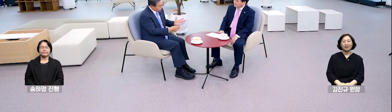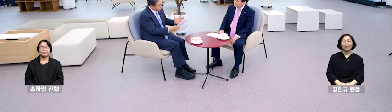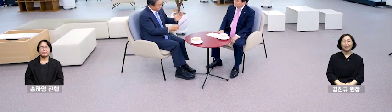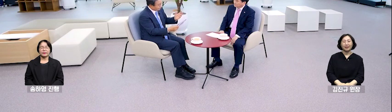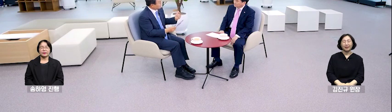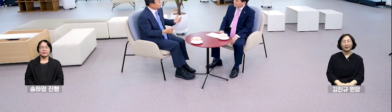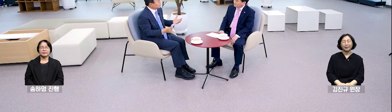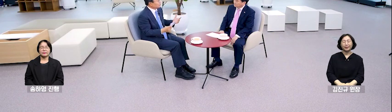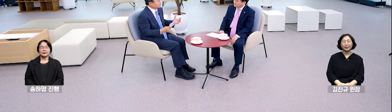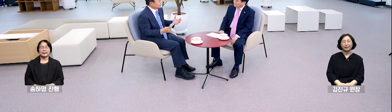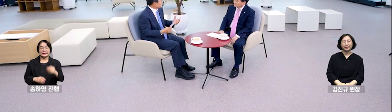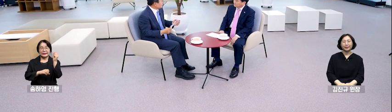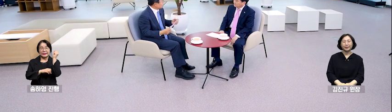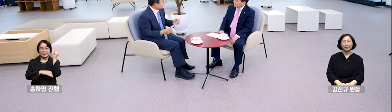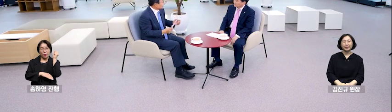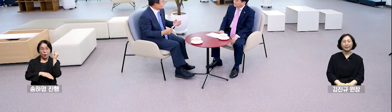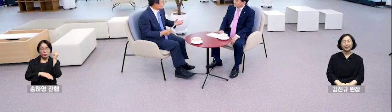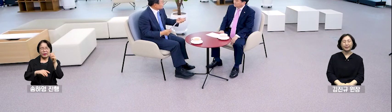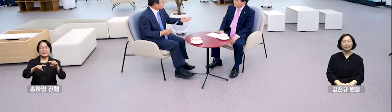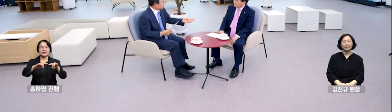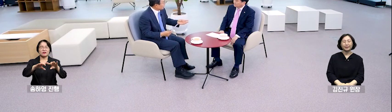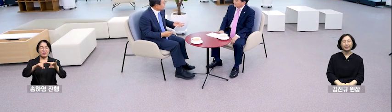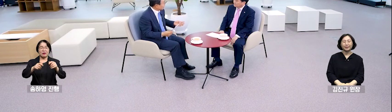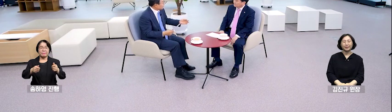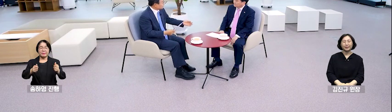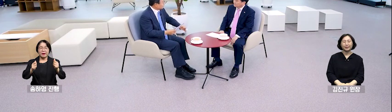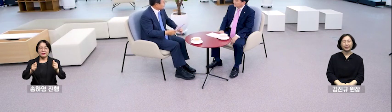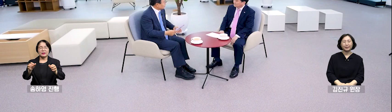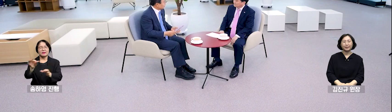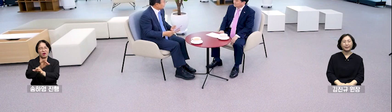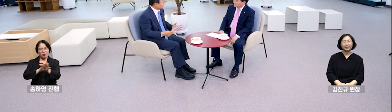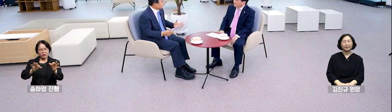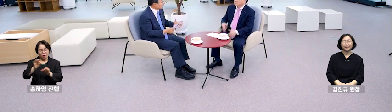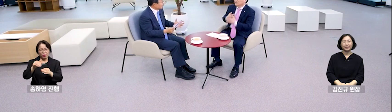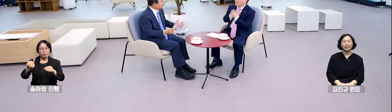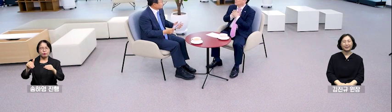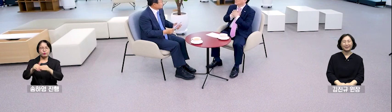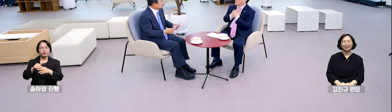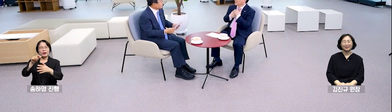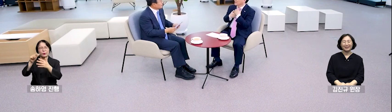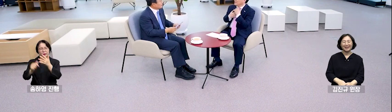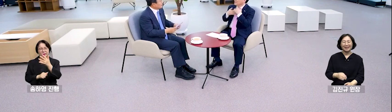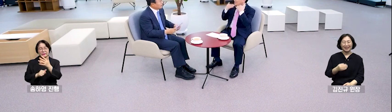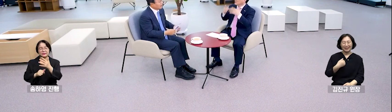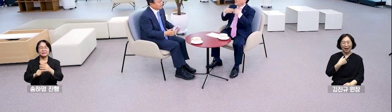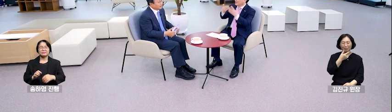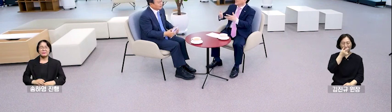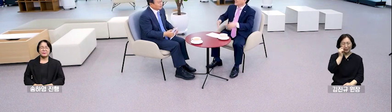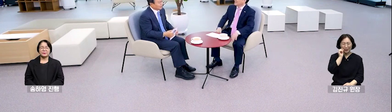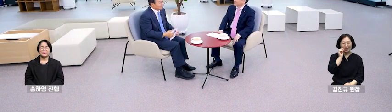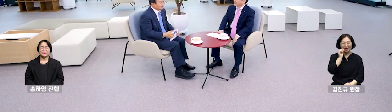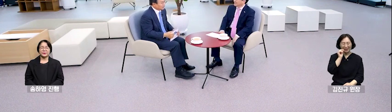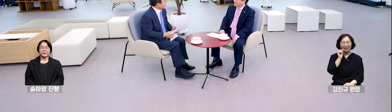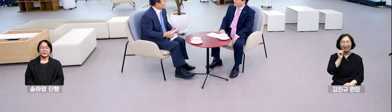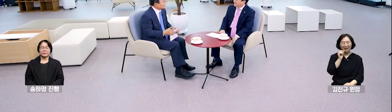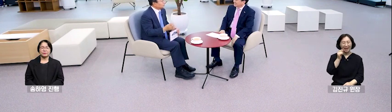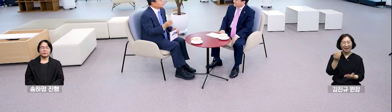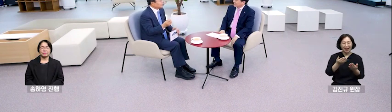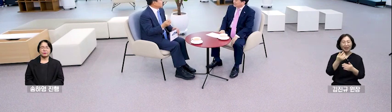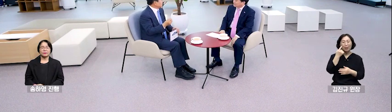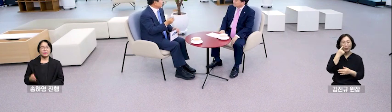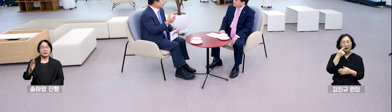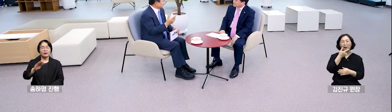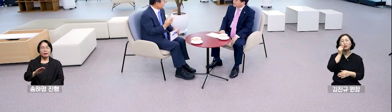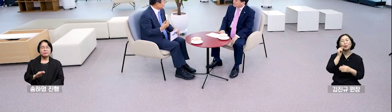그쪽 분야 기부하고 존재하고 시작했지만 경영 했다 뭐 문화콘텐츠 터져야 제가 부족해서 채울려고 자꾸 한거구요 아니 근데